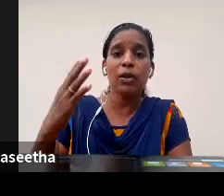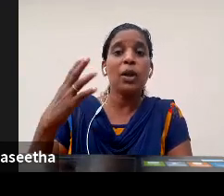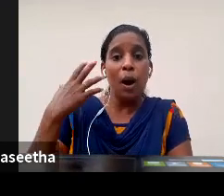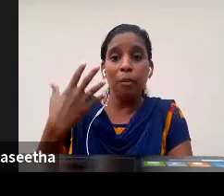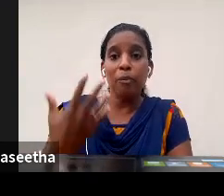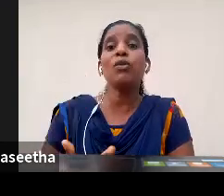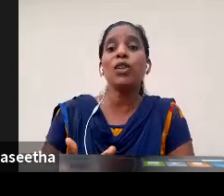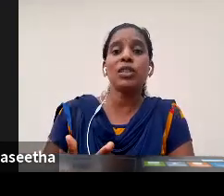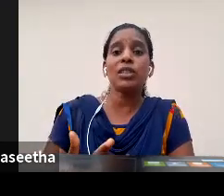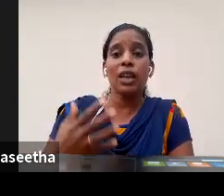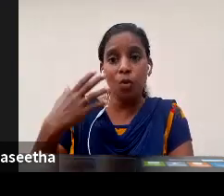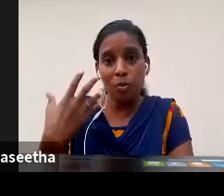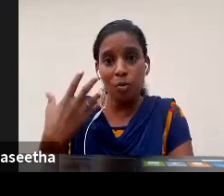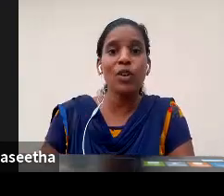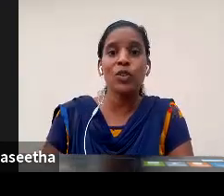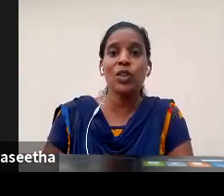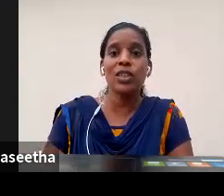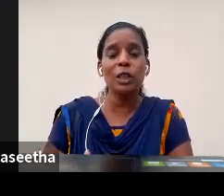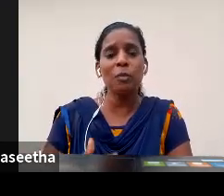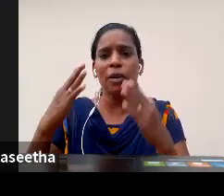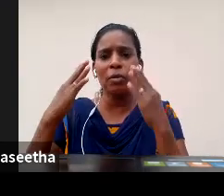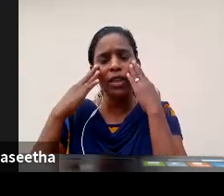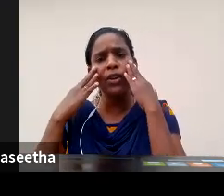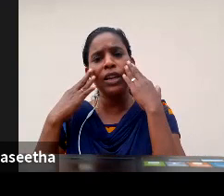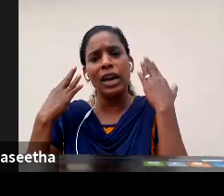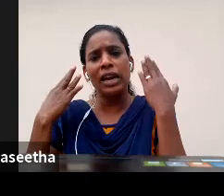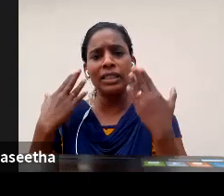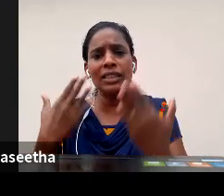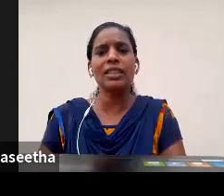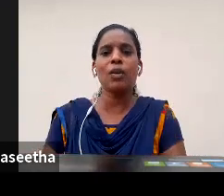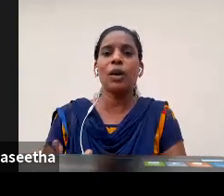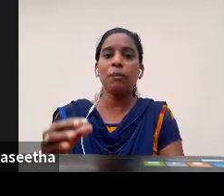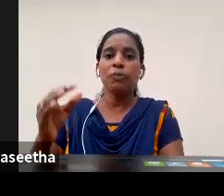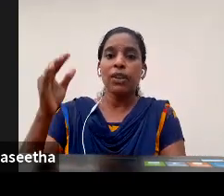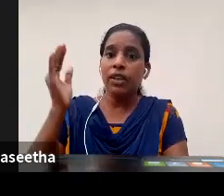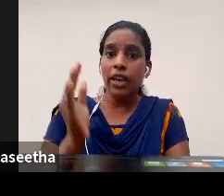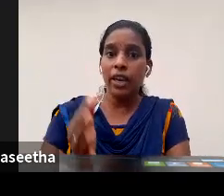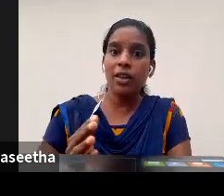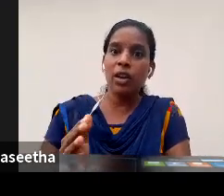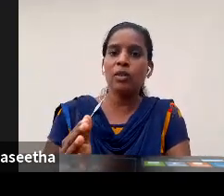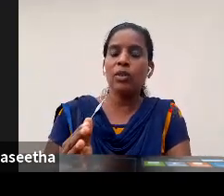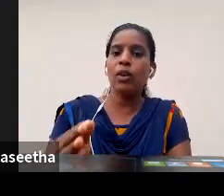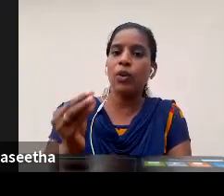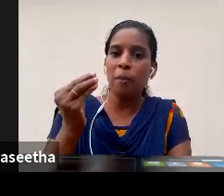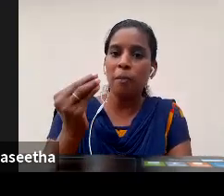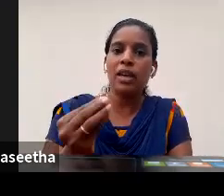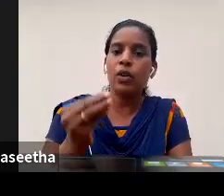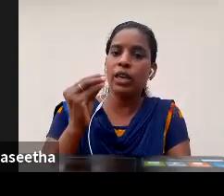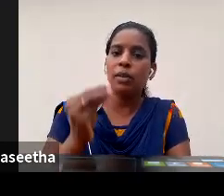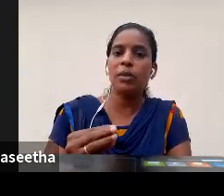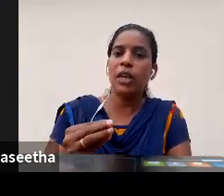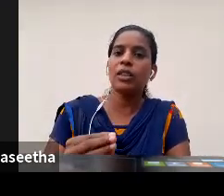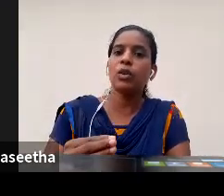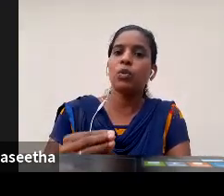വരുമ്പോ അവര് അമ്മയെന്ന് വിളിച്ചു ടീച്ചറെ അല്ലെങ്കിൽ ഉമ്മ എന്ന് വിളിച്ചു ടീച്ചറെ എന്ന് പറയുമ്പോഴത്തേനും അവരിങ്ങനെ കരഞ്ഞിട്ടുണ്ടാവും. കാരണം ഈ 7 വയസ്സ് വരെ ഒരു ഉമ്മ എന്നുള്ള